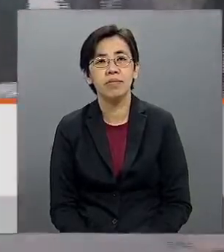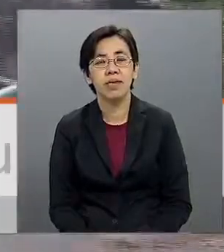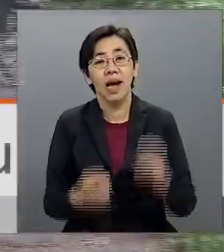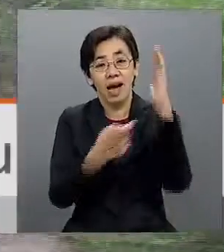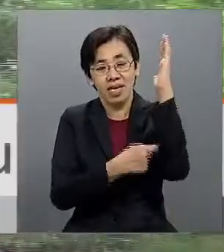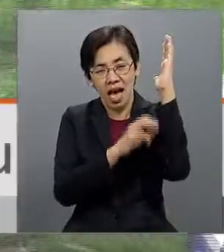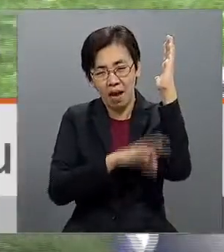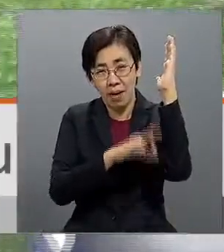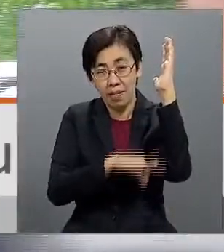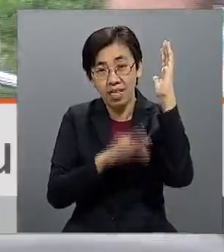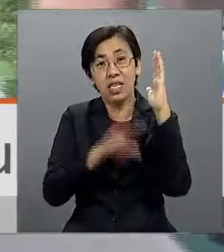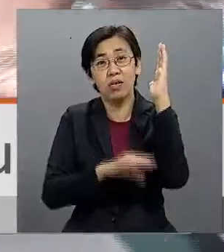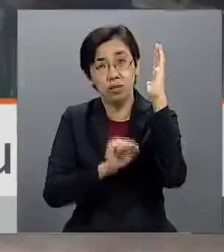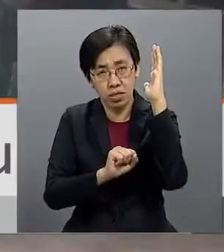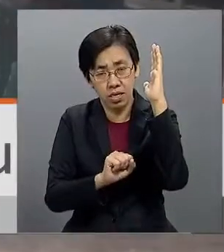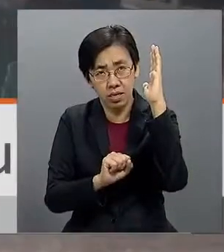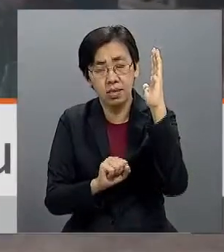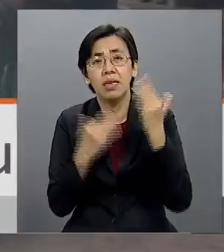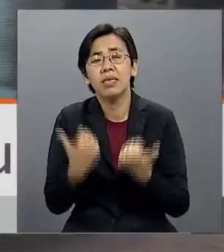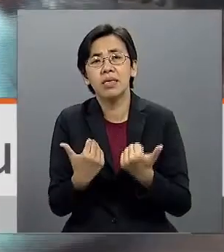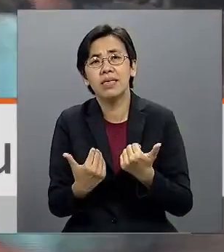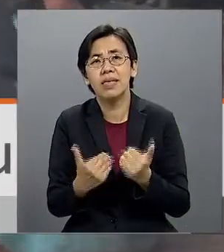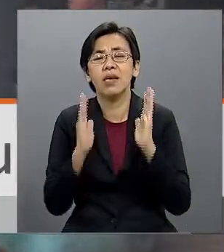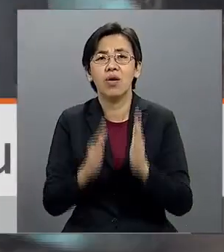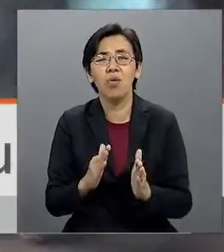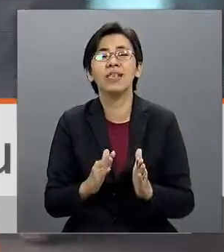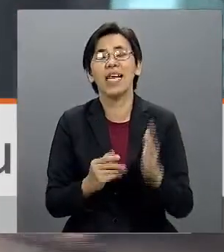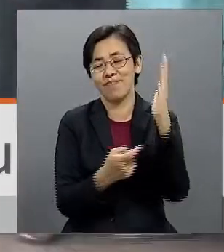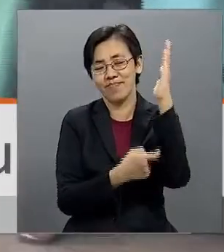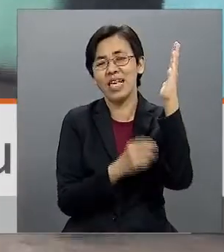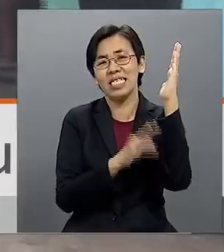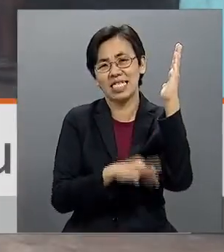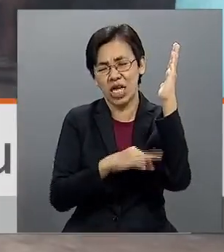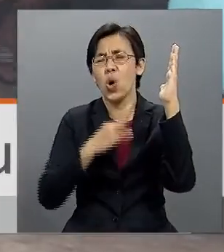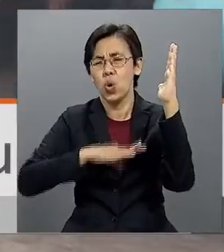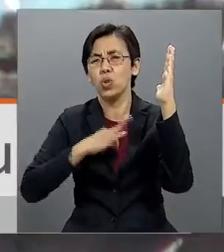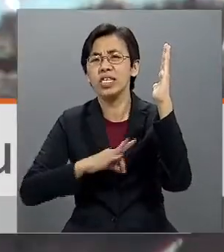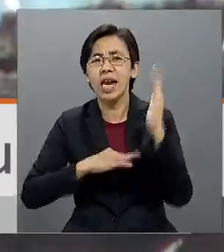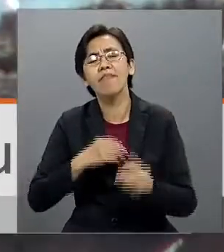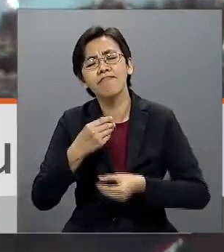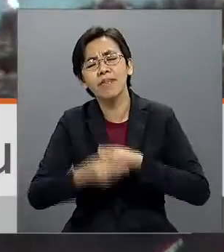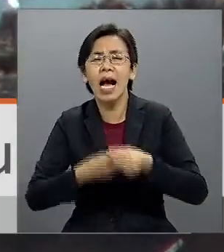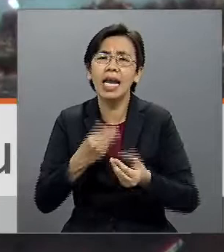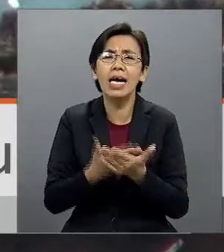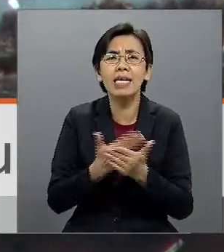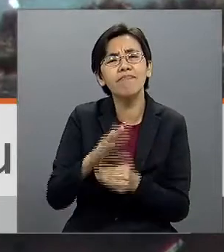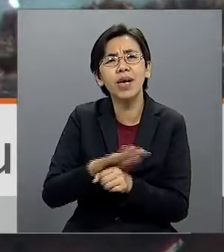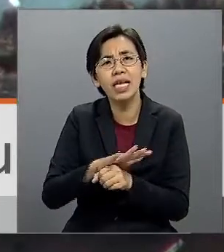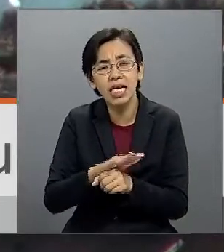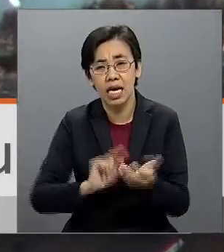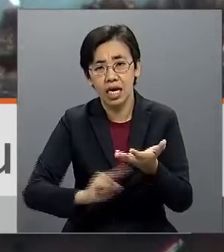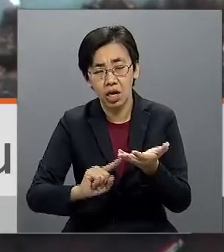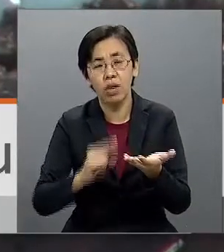นี้ราคายังอยู่ในเกณฑ์ที่เกษตรกรชาวสวนยางพอใจนะครับราคาเฉลี่ยกิโลกรัมละ 45-46